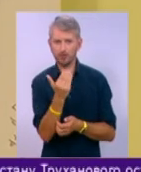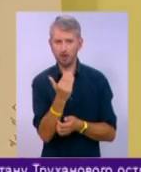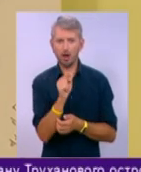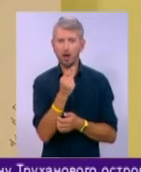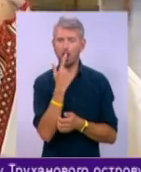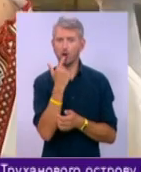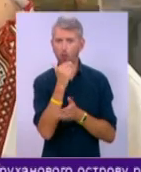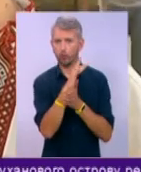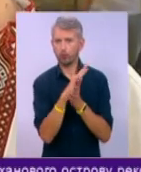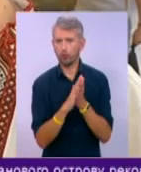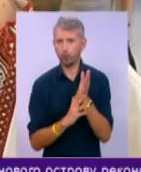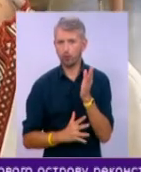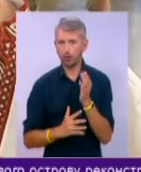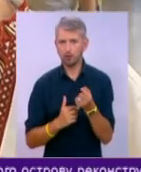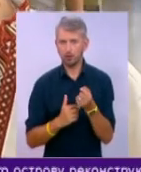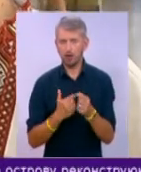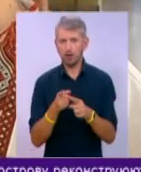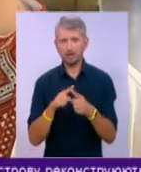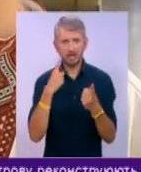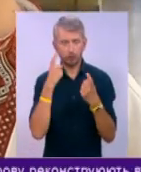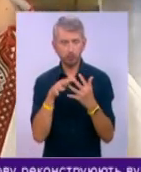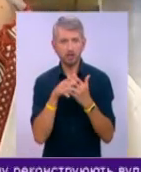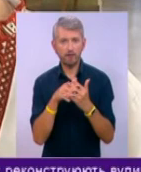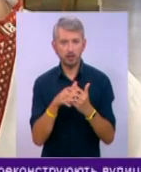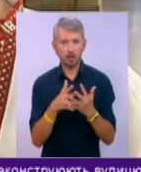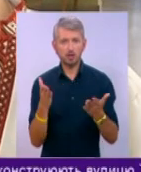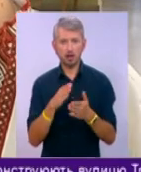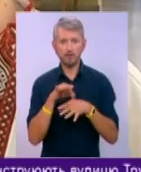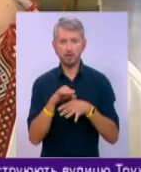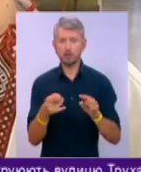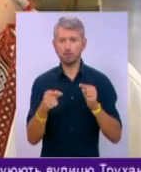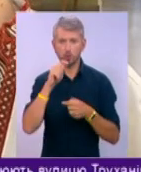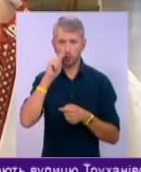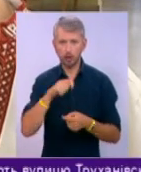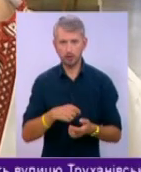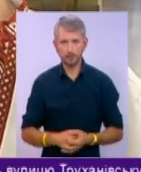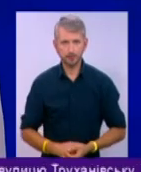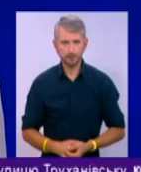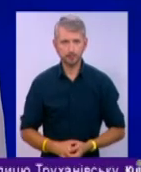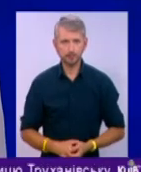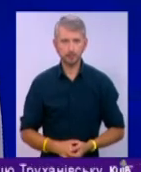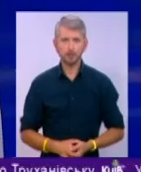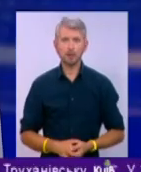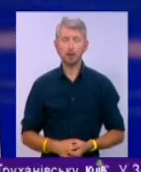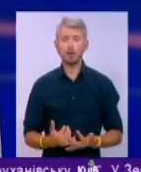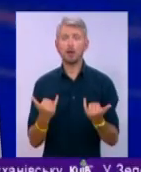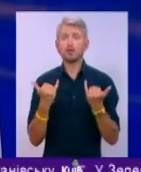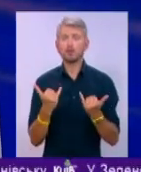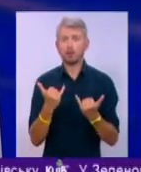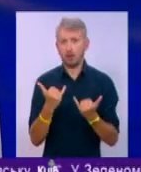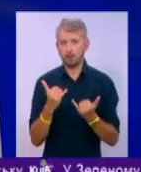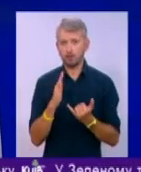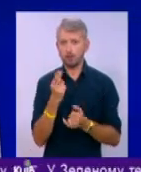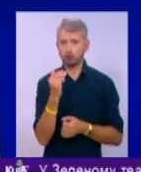кров. Це інформаційна війна, котра ведеться проти України. У ці хвилини